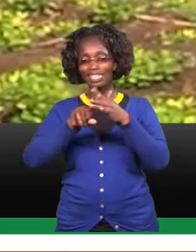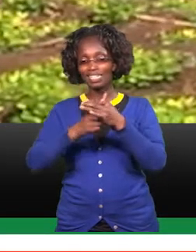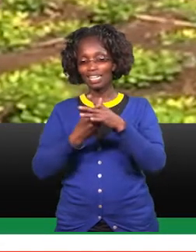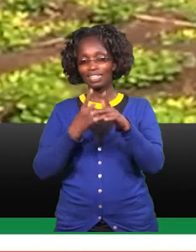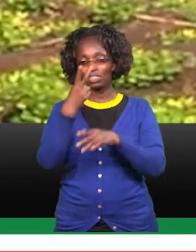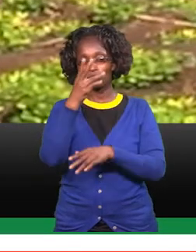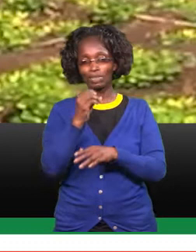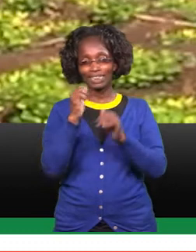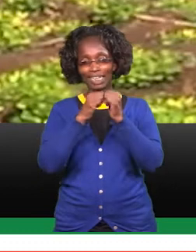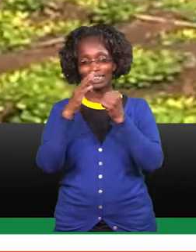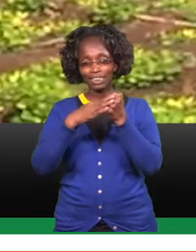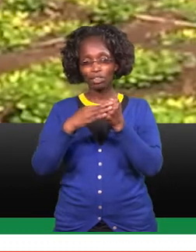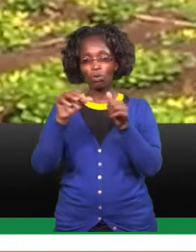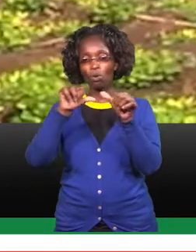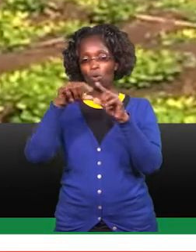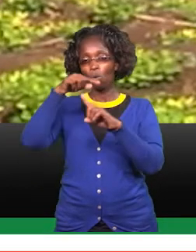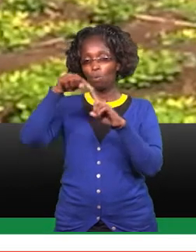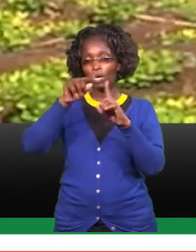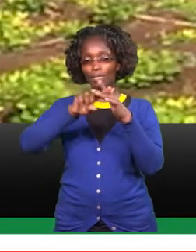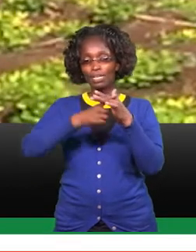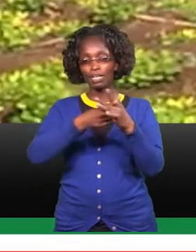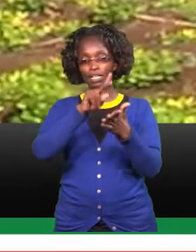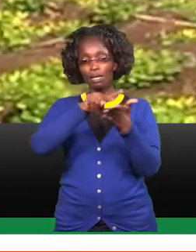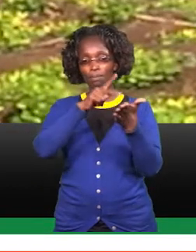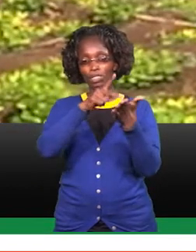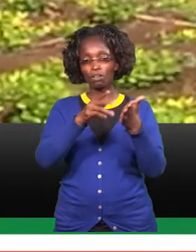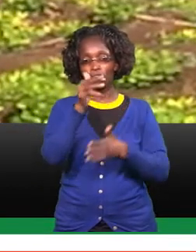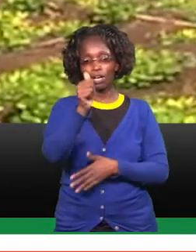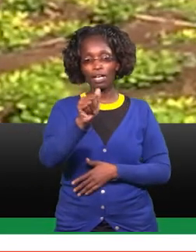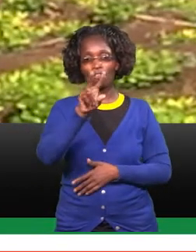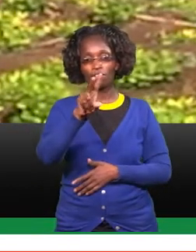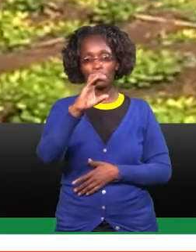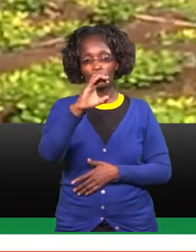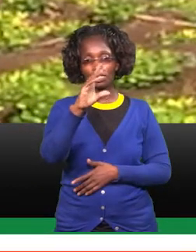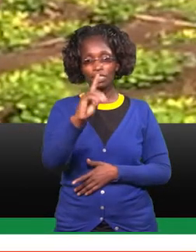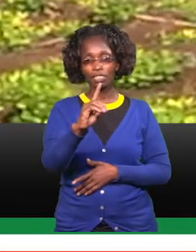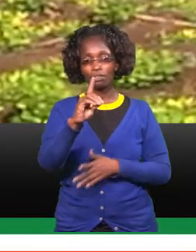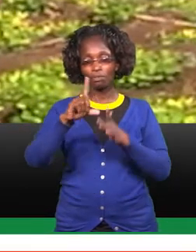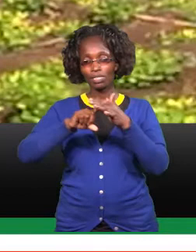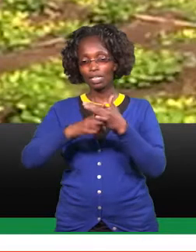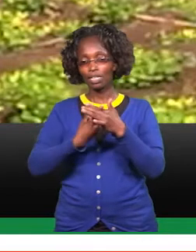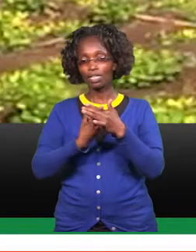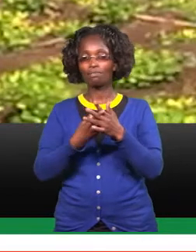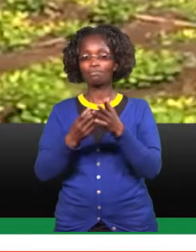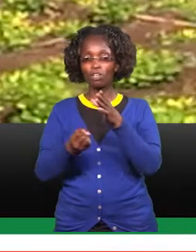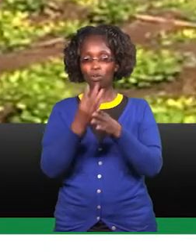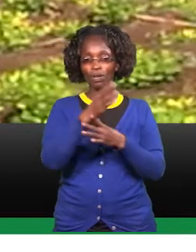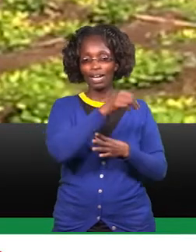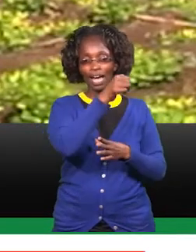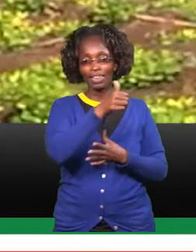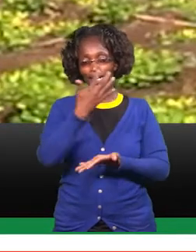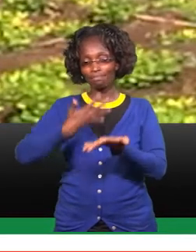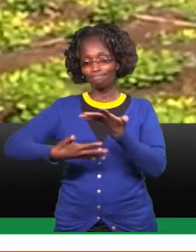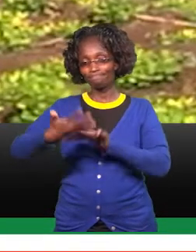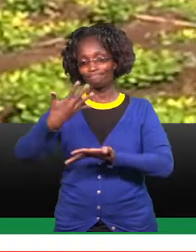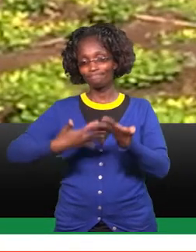wakati mradi liletwa hapa ya EVCD, tuliweza kuongeza hizo cereals zingine kama green grams,